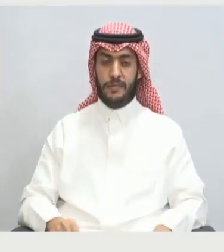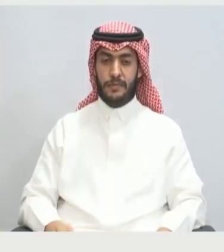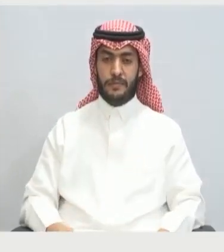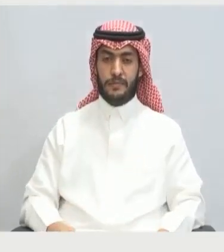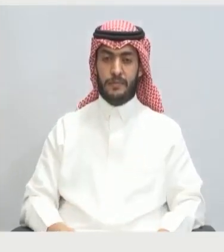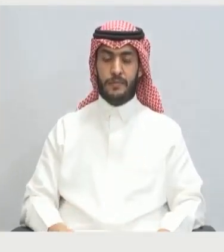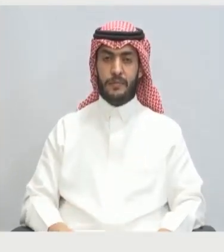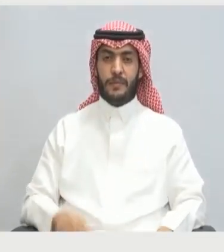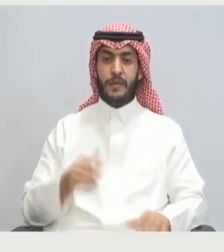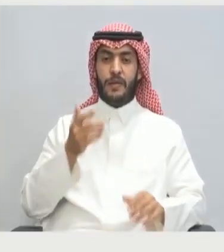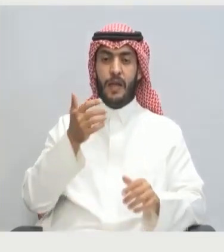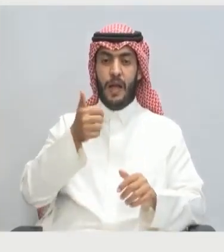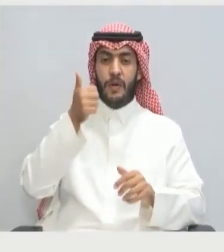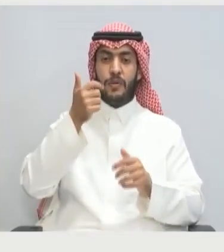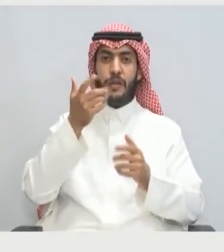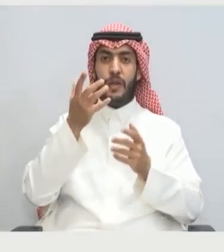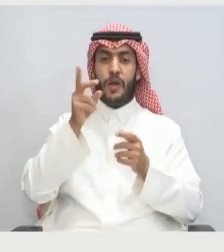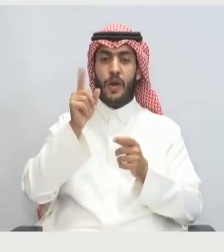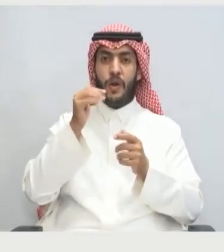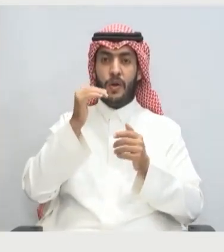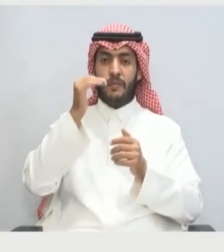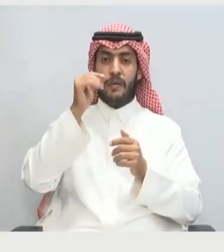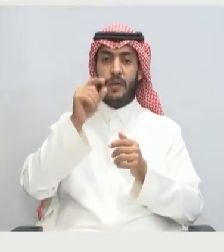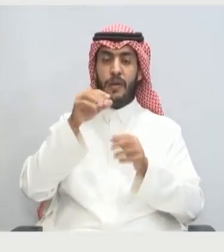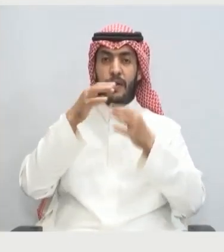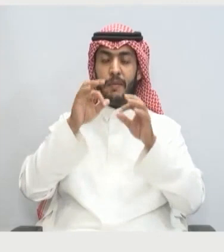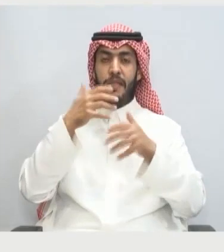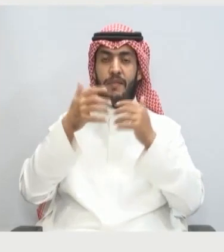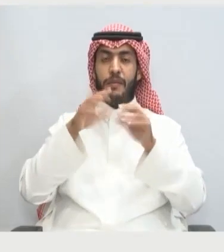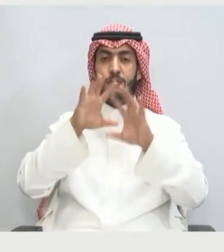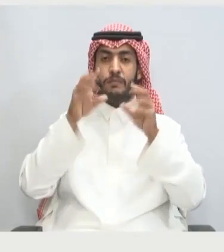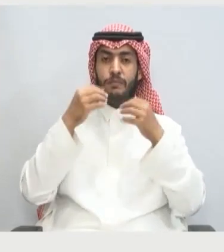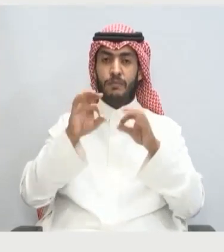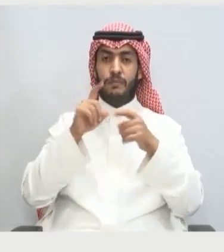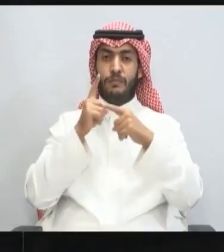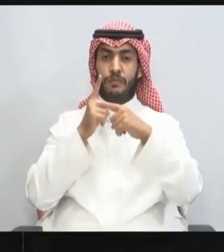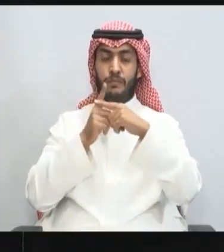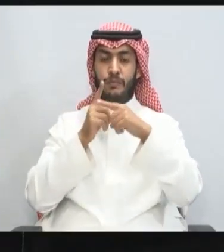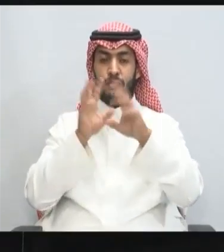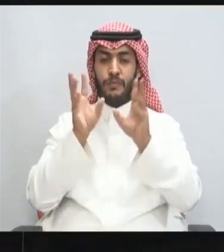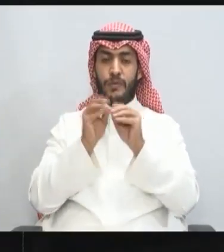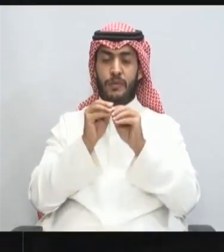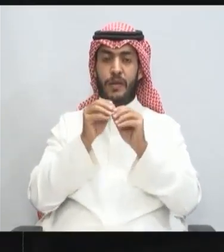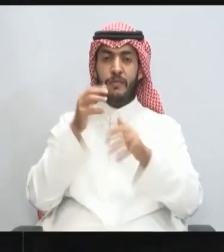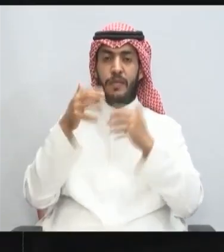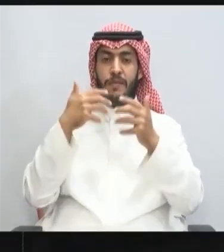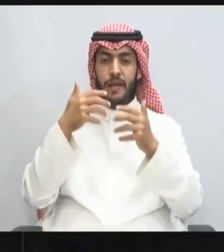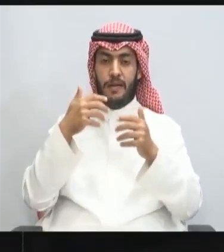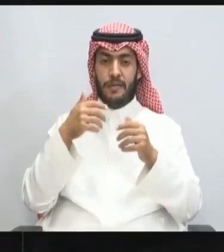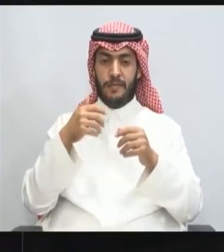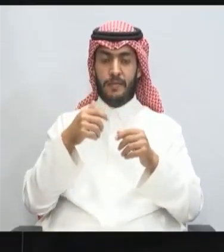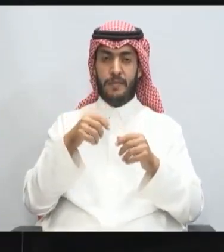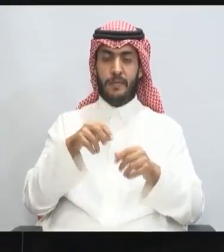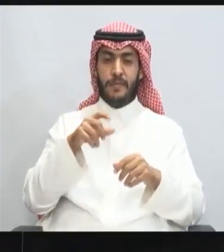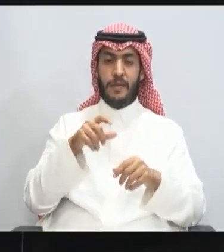الثانيه اوجد الرتبه الكليه للتفاعل قلنا ان الرتبه الكليه مجموع مجموع الاسس للمواد المتفاعله